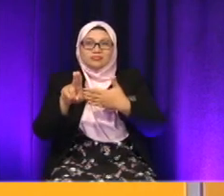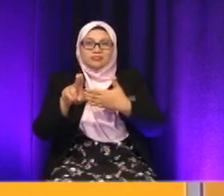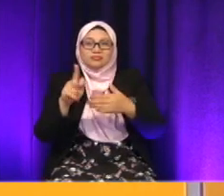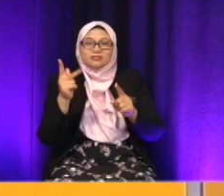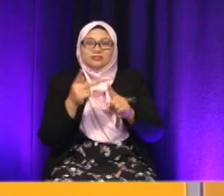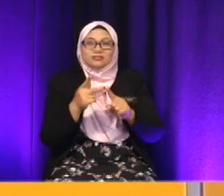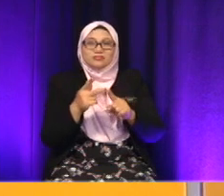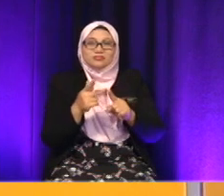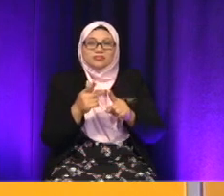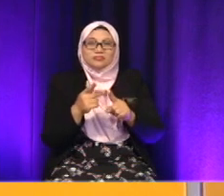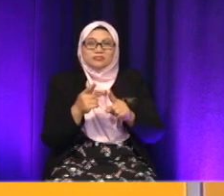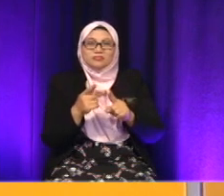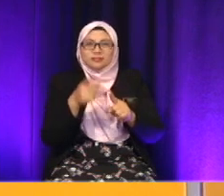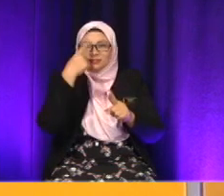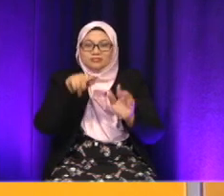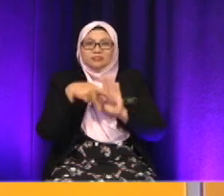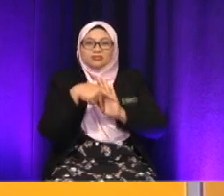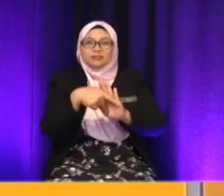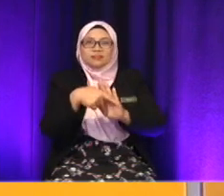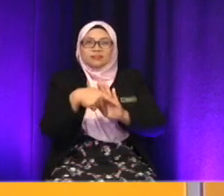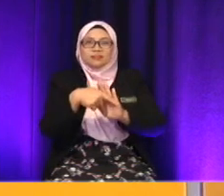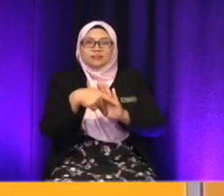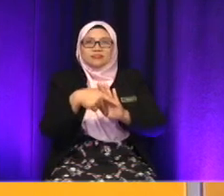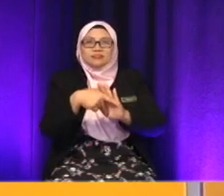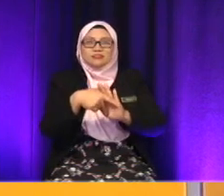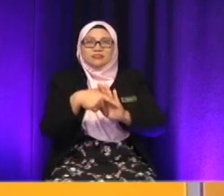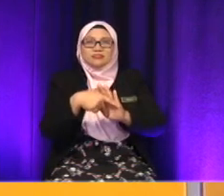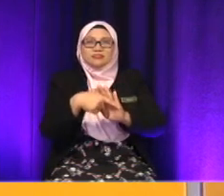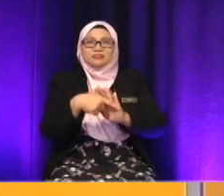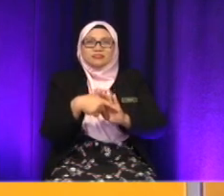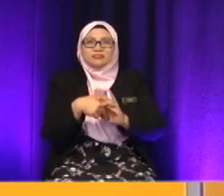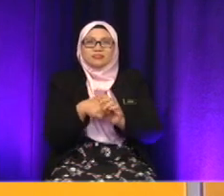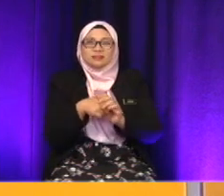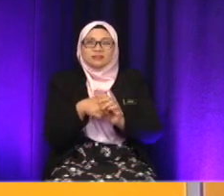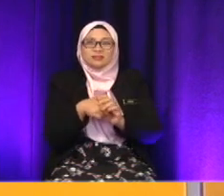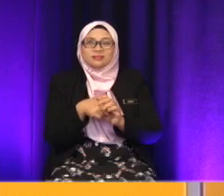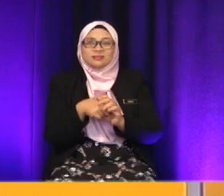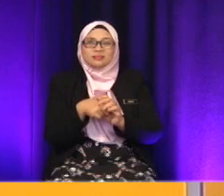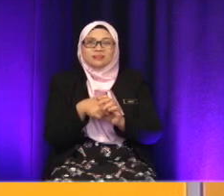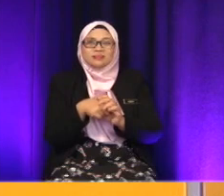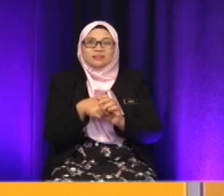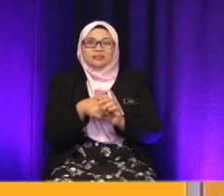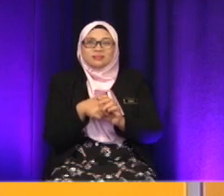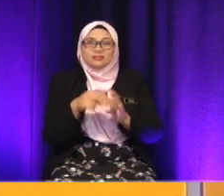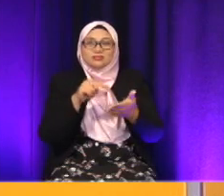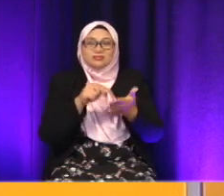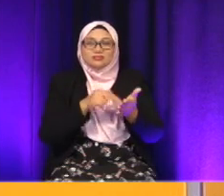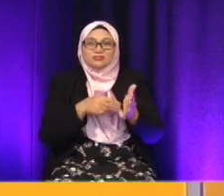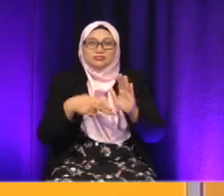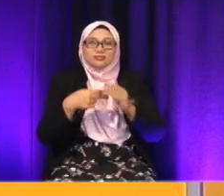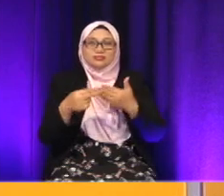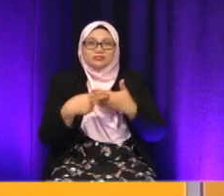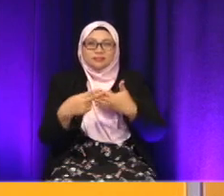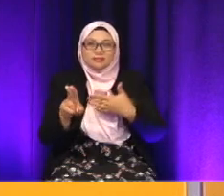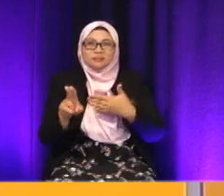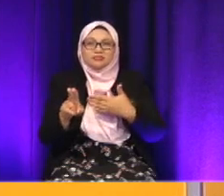oke untuk dipaparkan sistem doa-doa mulai tema kah tambah pura itu akan dihanta ke sini nah